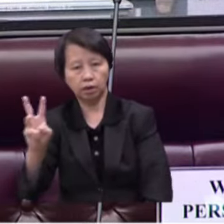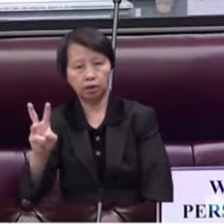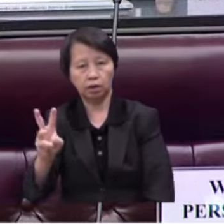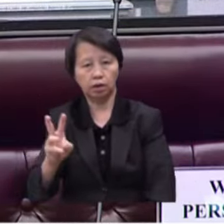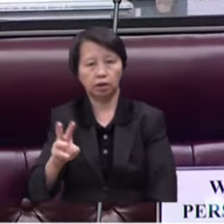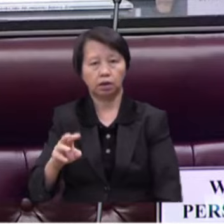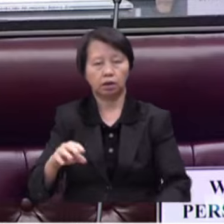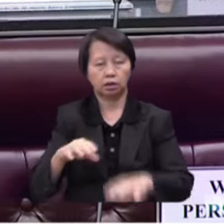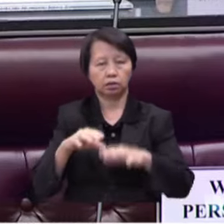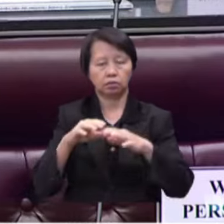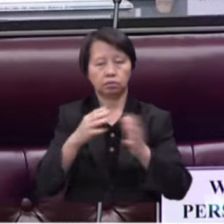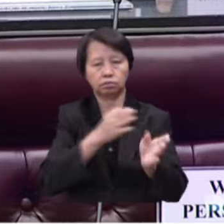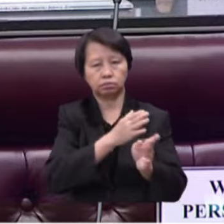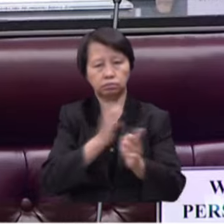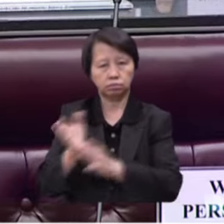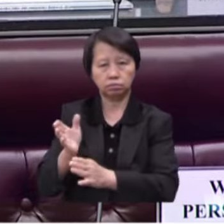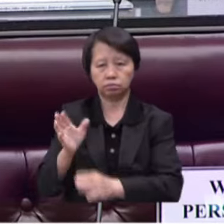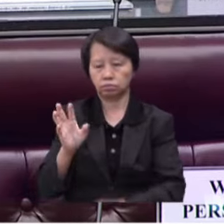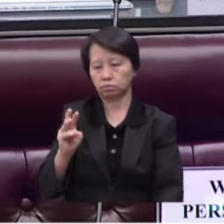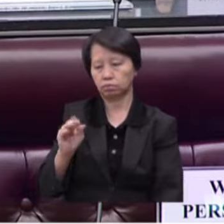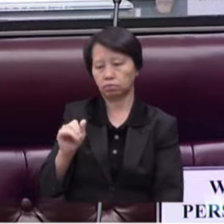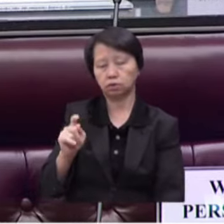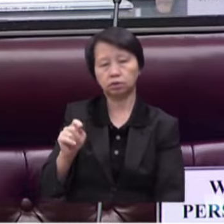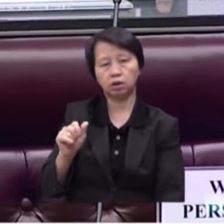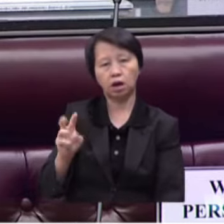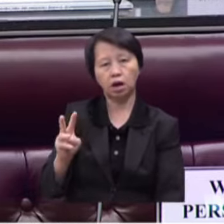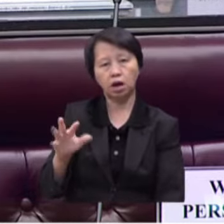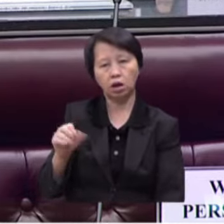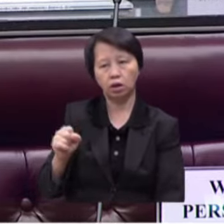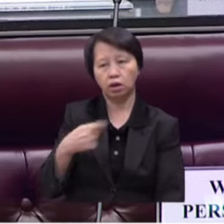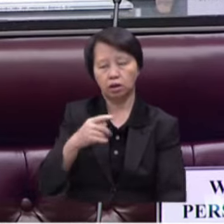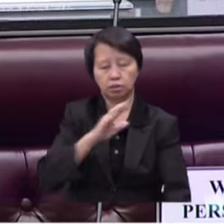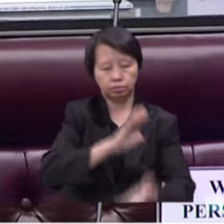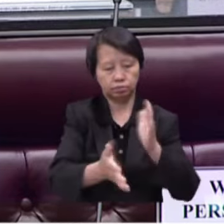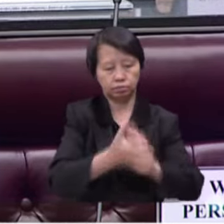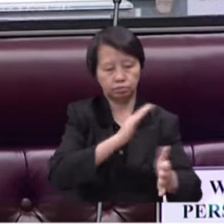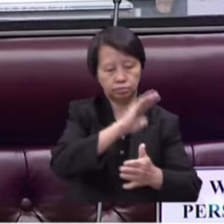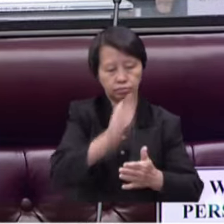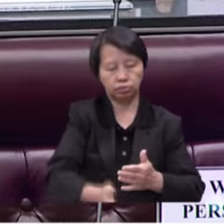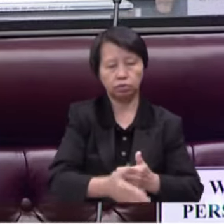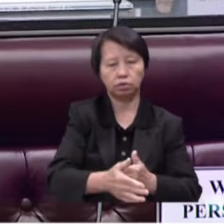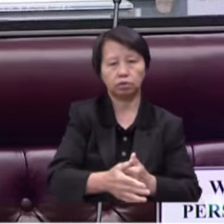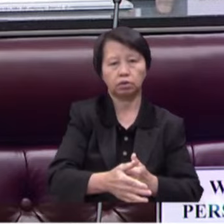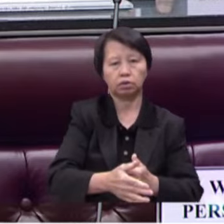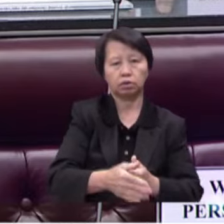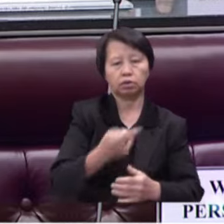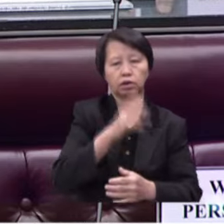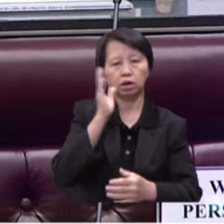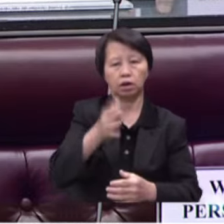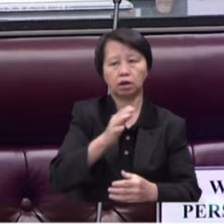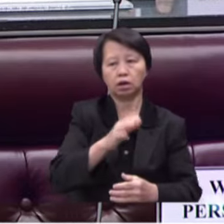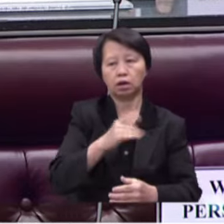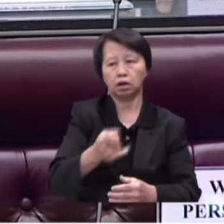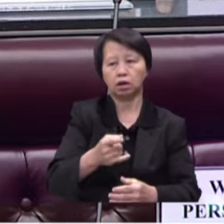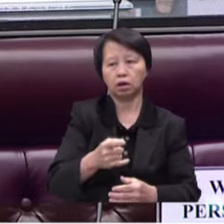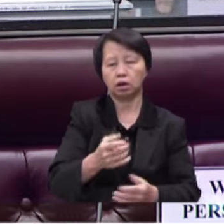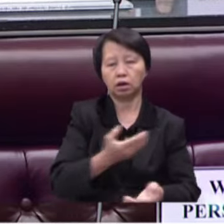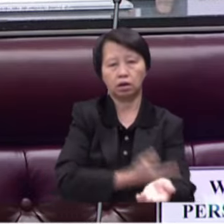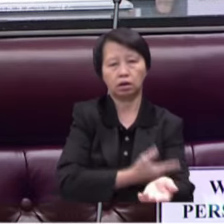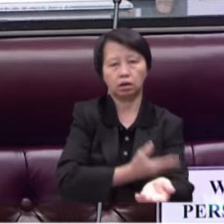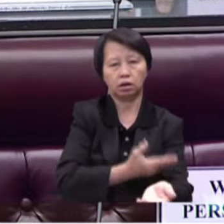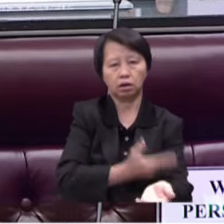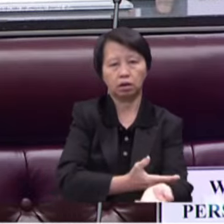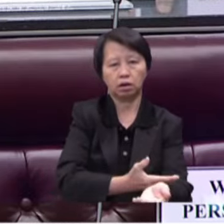kesehatan dunia Telah beralih ke metabes apabila kita selesai melaksanakan project ini dan kita akan mewarisi